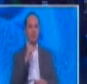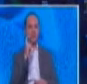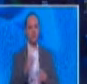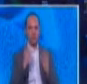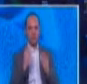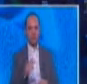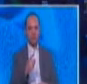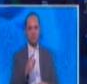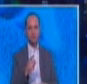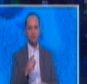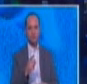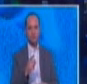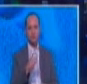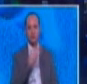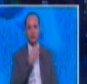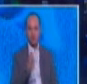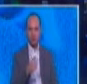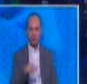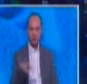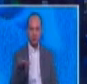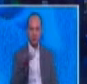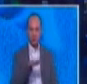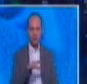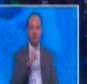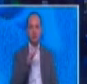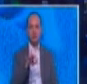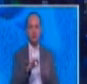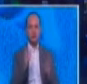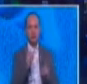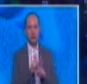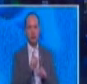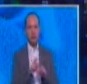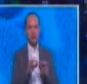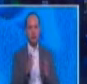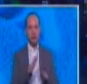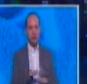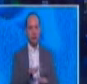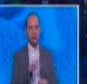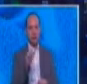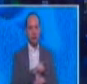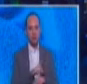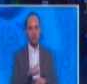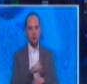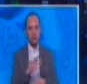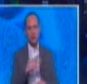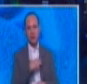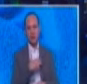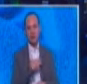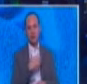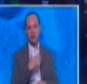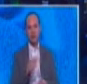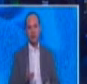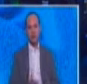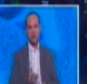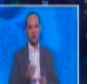öncelikle zaten minnetlerimizi belirtelim buradan da ama siz nasıl korunuyorsunuz, neler yapıyorsunuz bu süreçte kendi